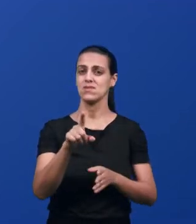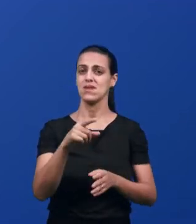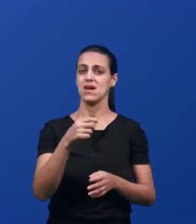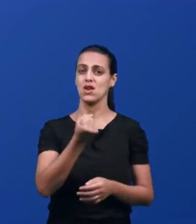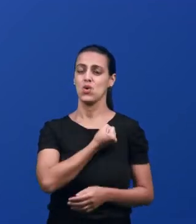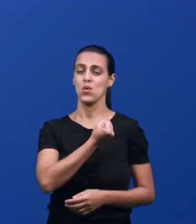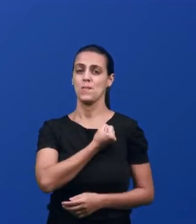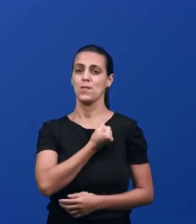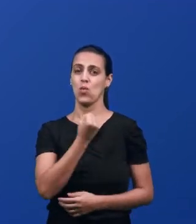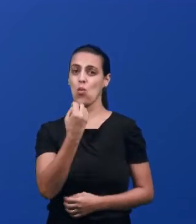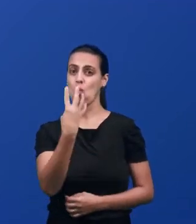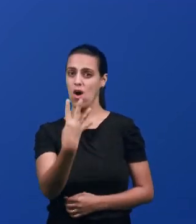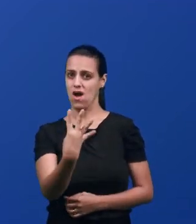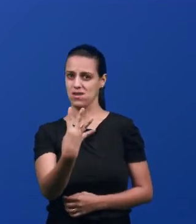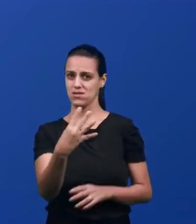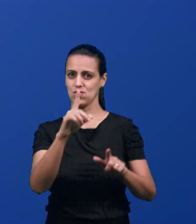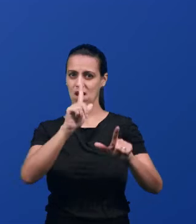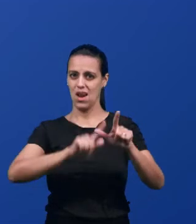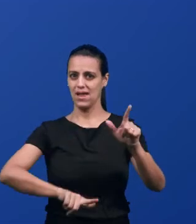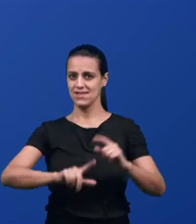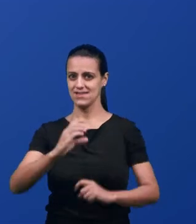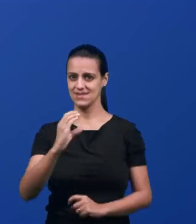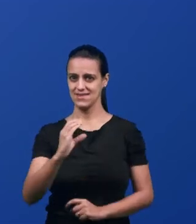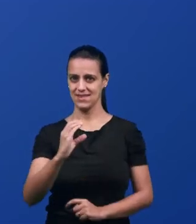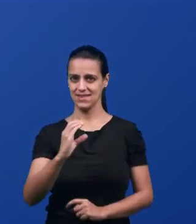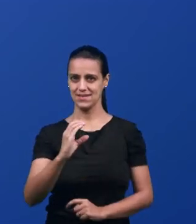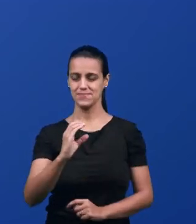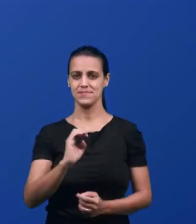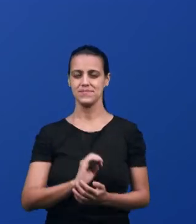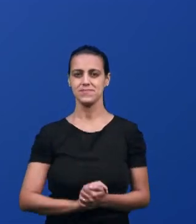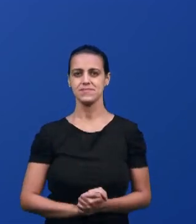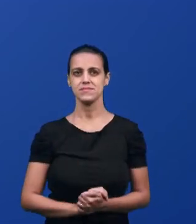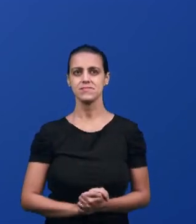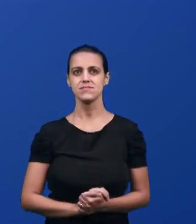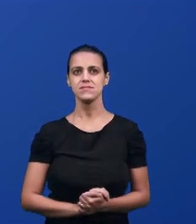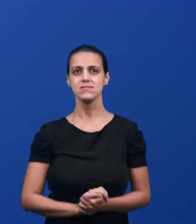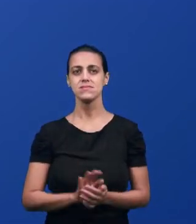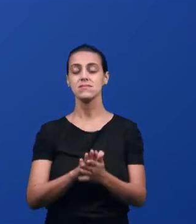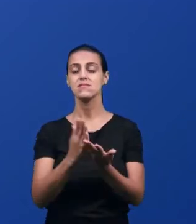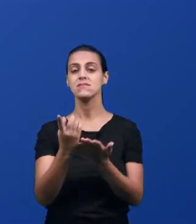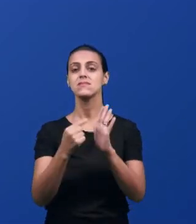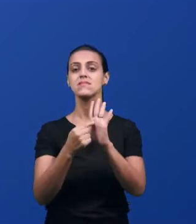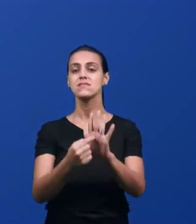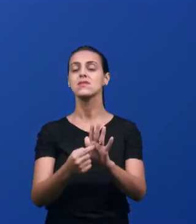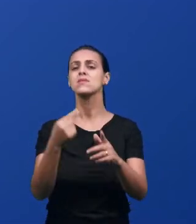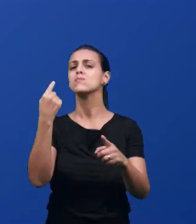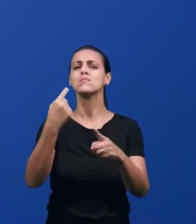question ici, je vais répondre à la question numéro 4, lettre C.